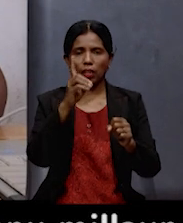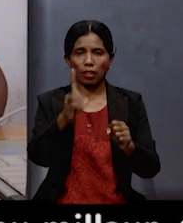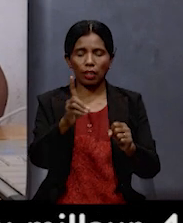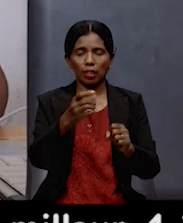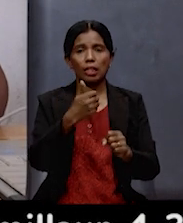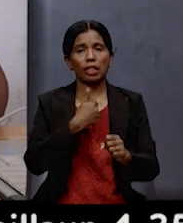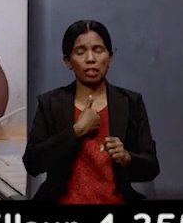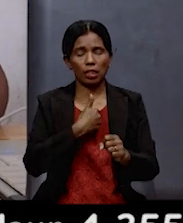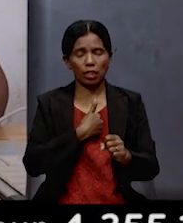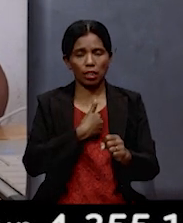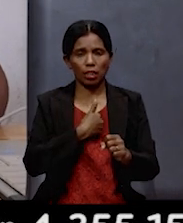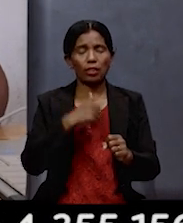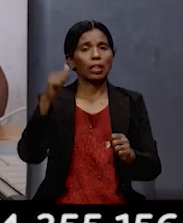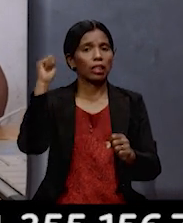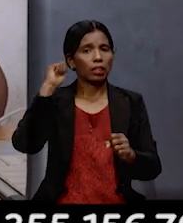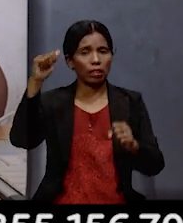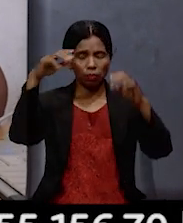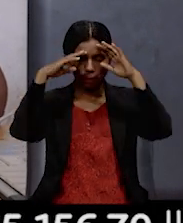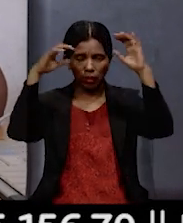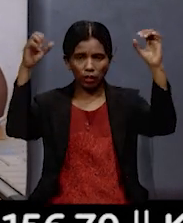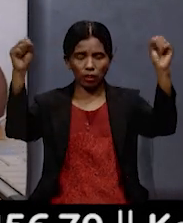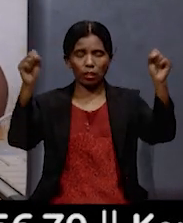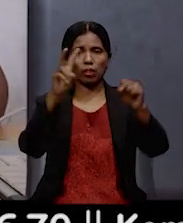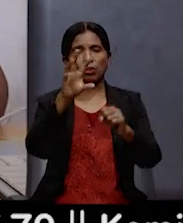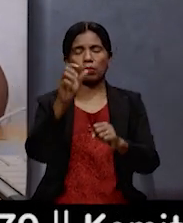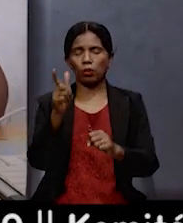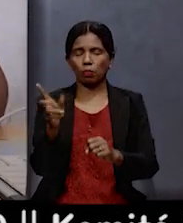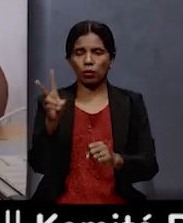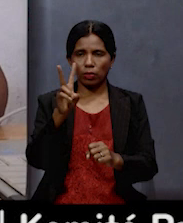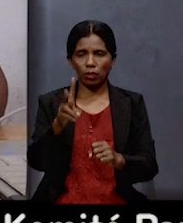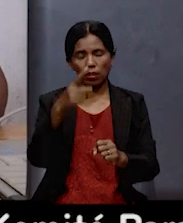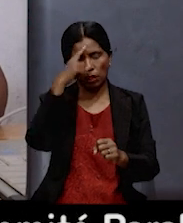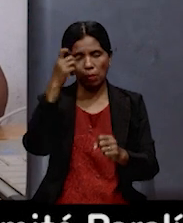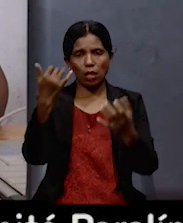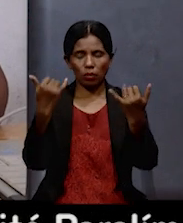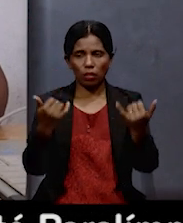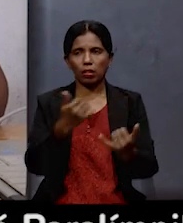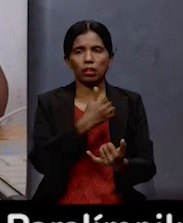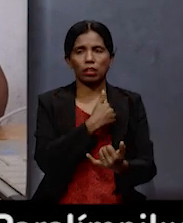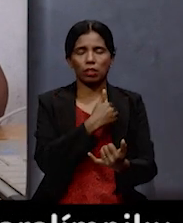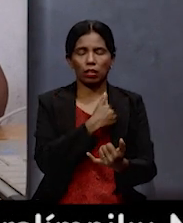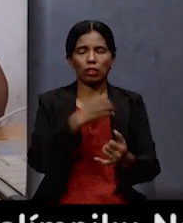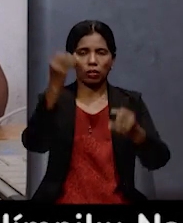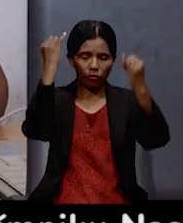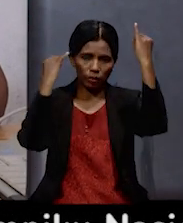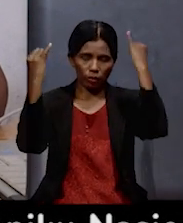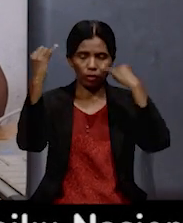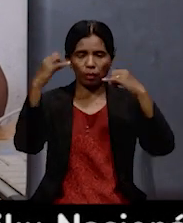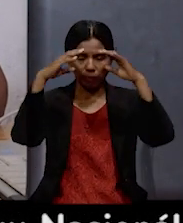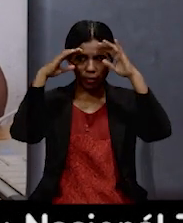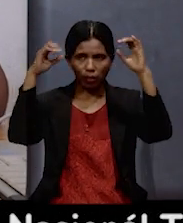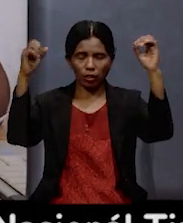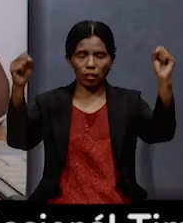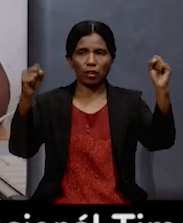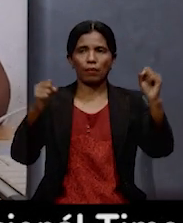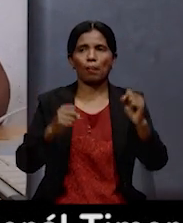ba hori kompet ya 2022 tambah ATA data sedauk iha informasan rumah Presiden da Republika